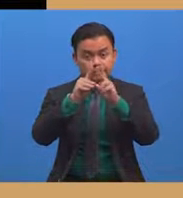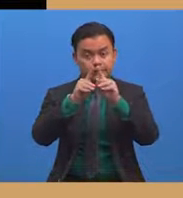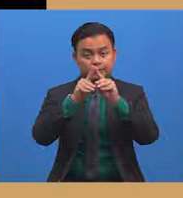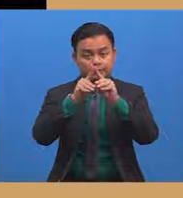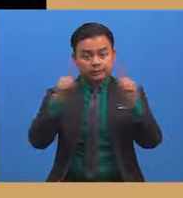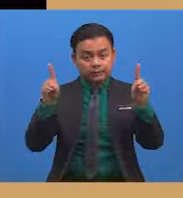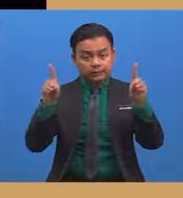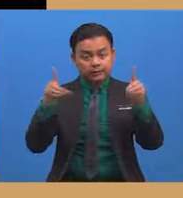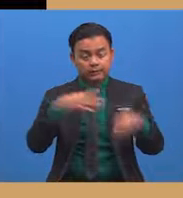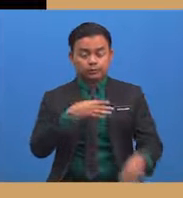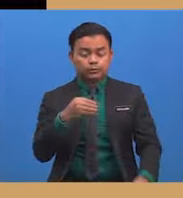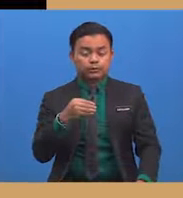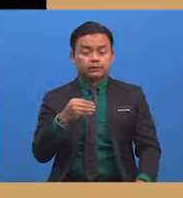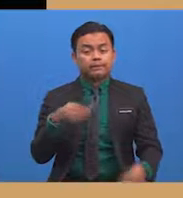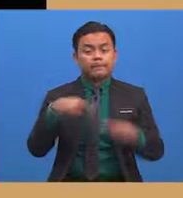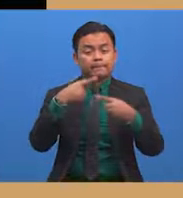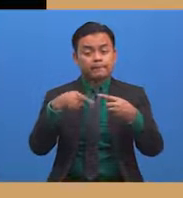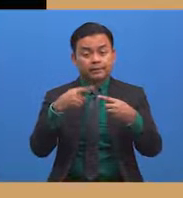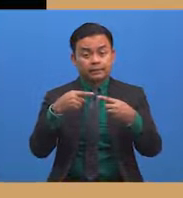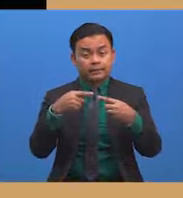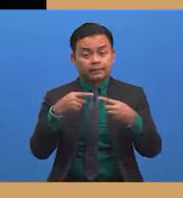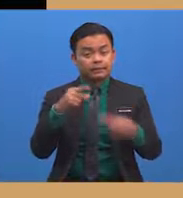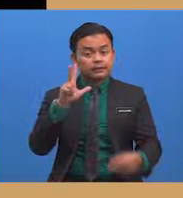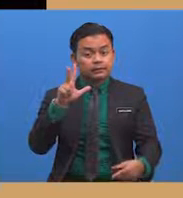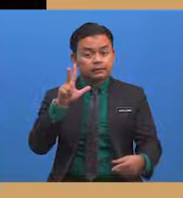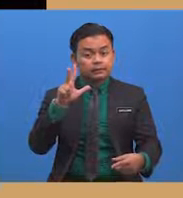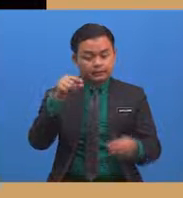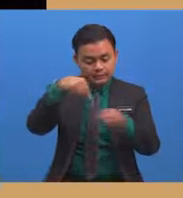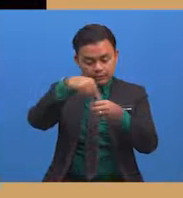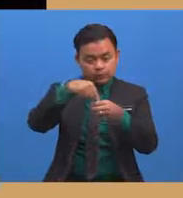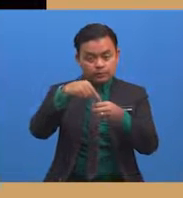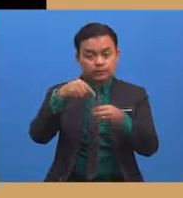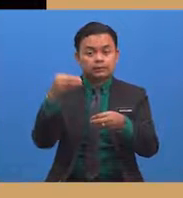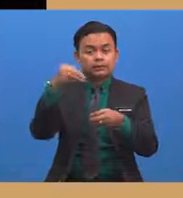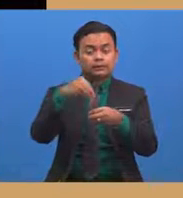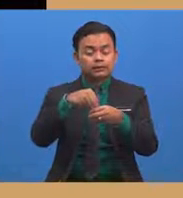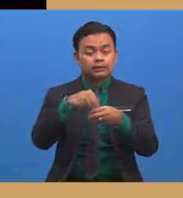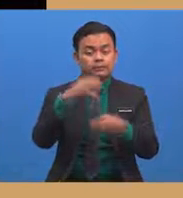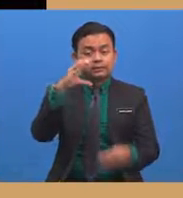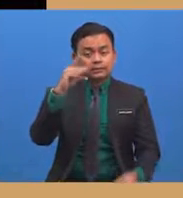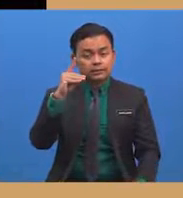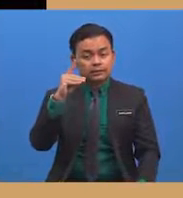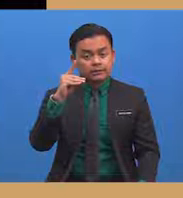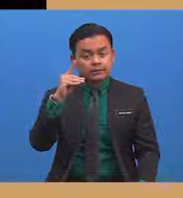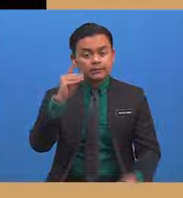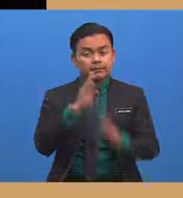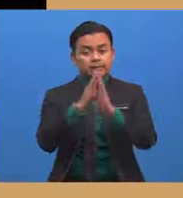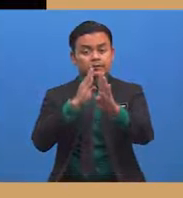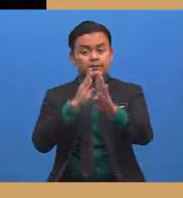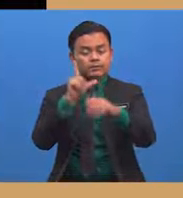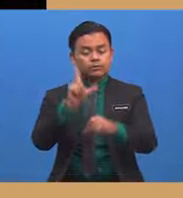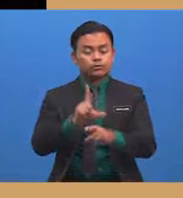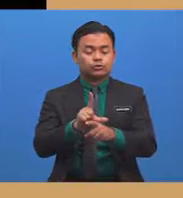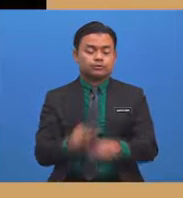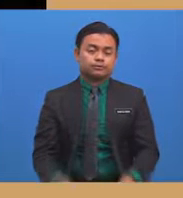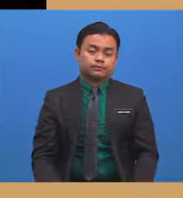apabila tiga lubang pada CD tersebut berada dalam barisan yang lurus.